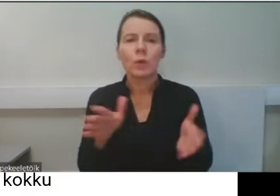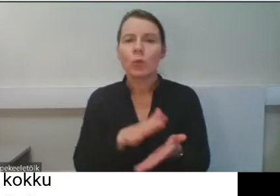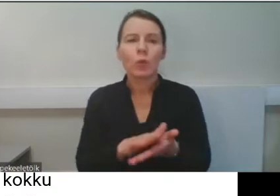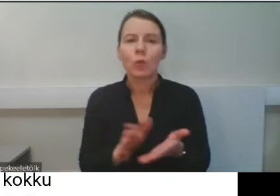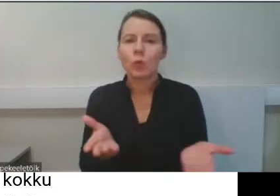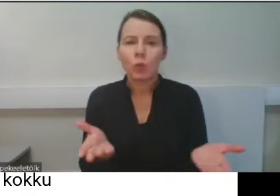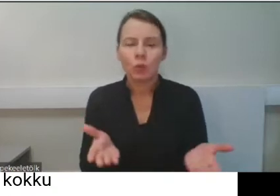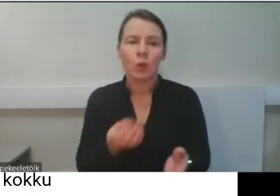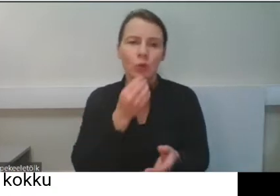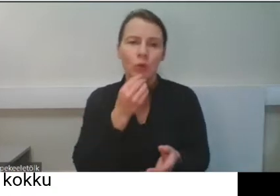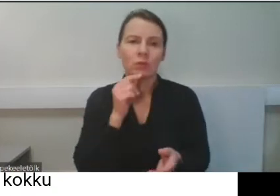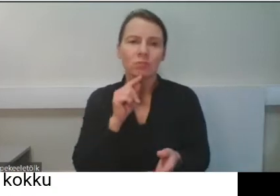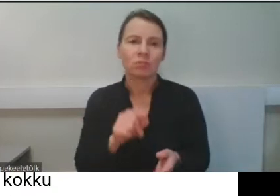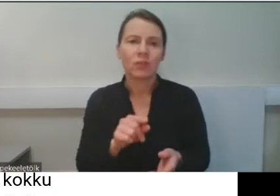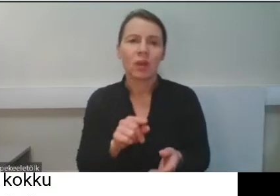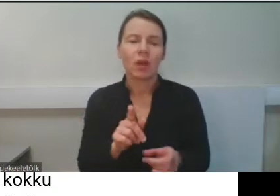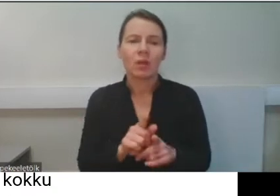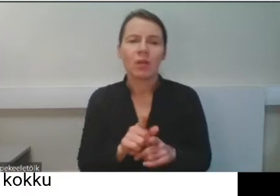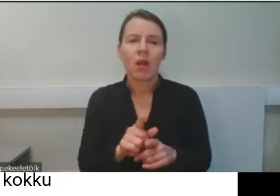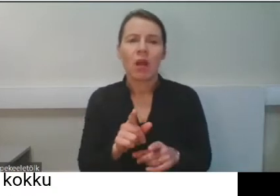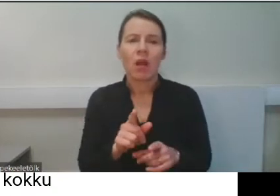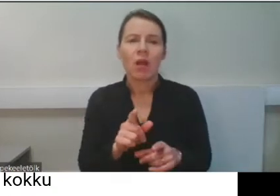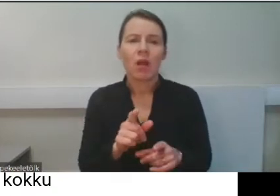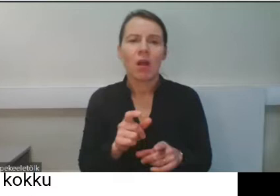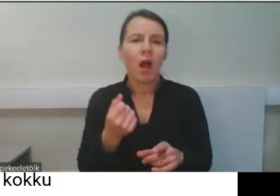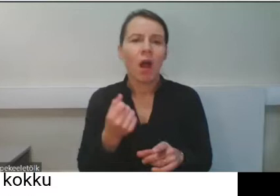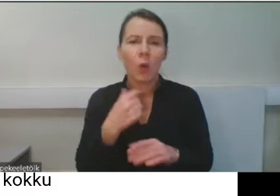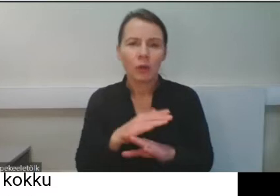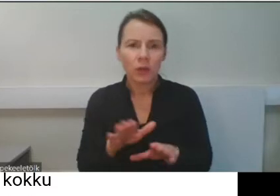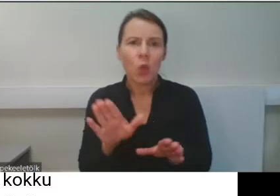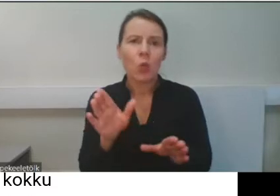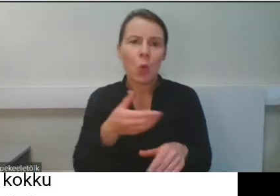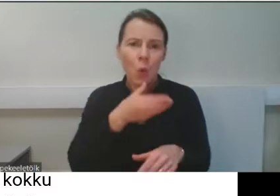vaadata seda, et kuidas need kulutused siis jagunevad,